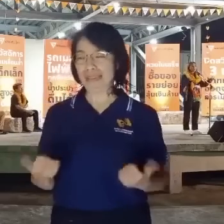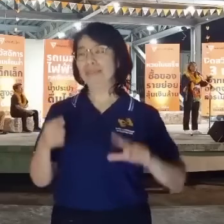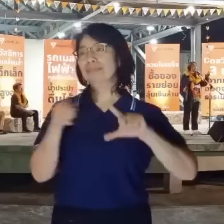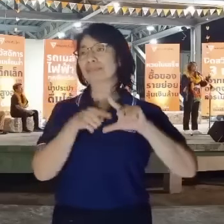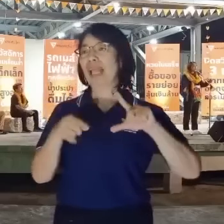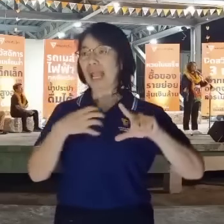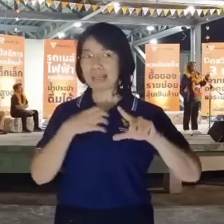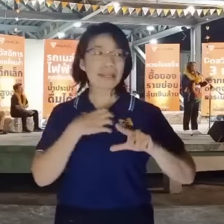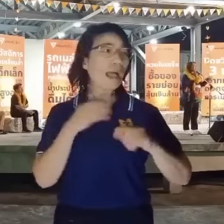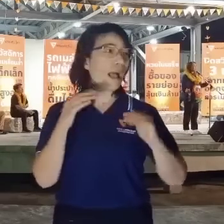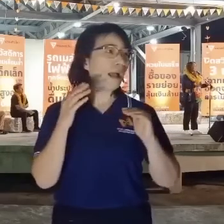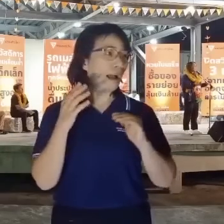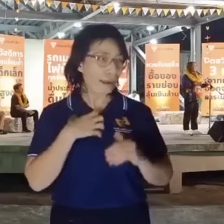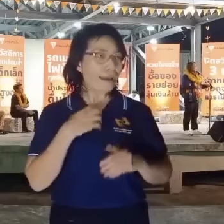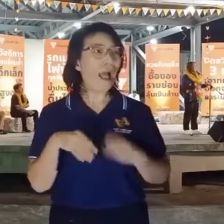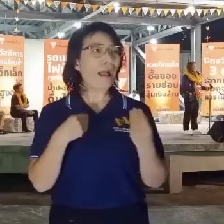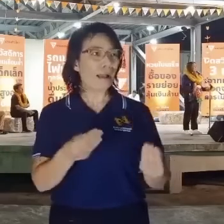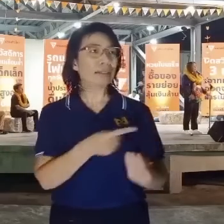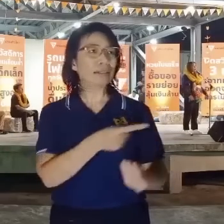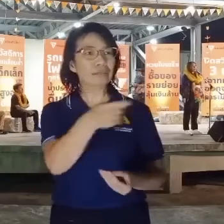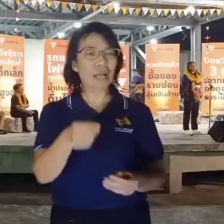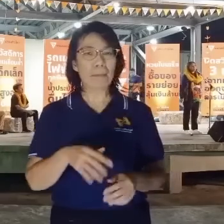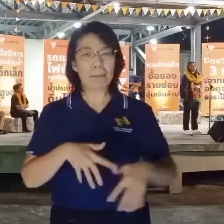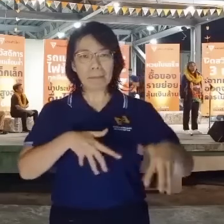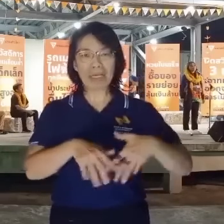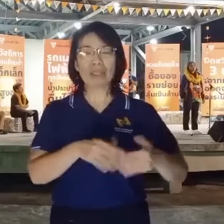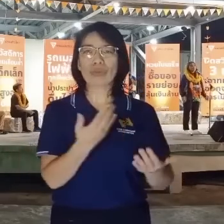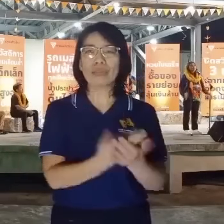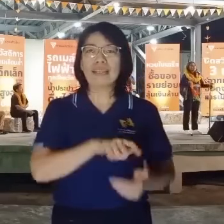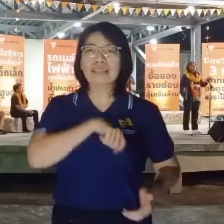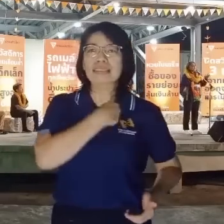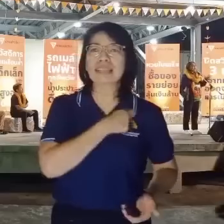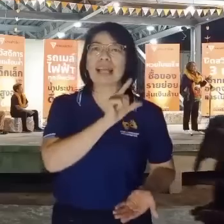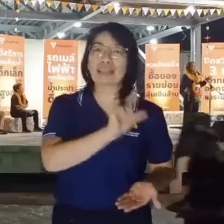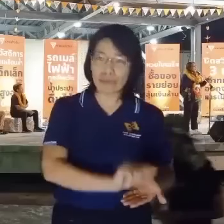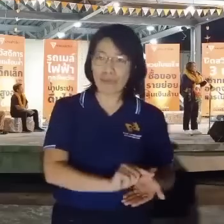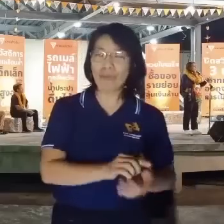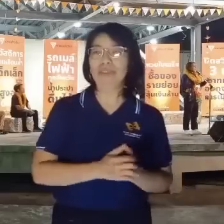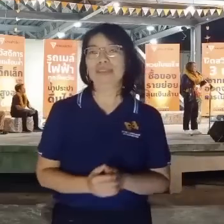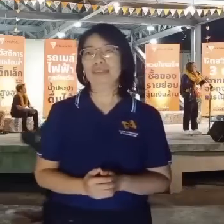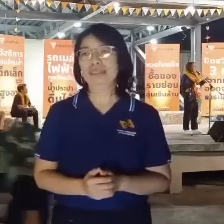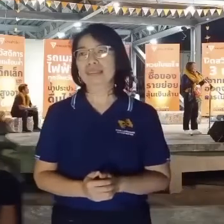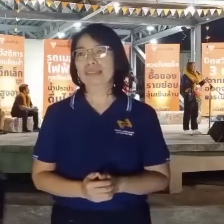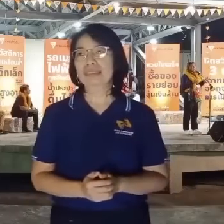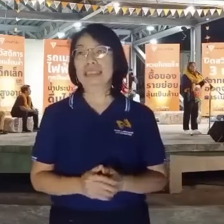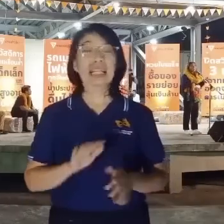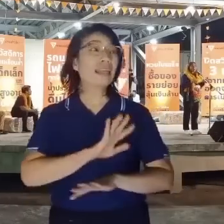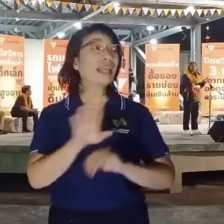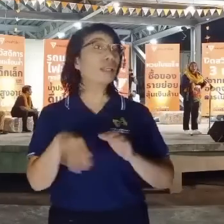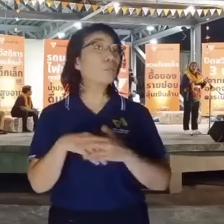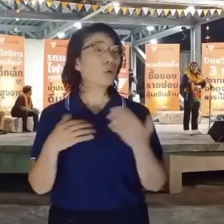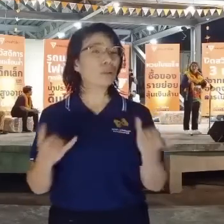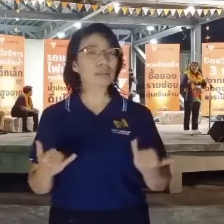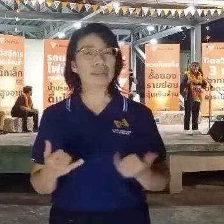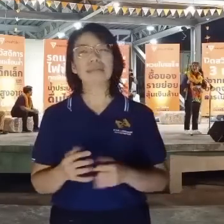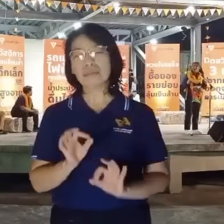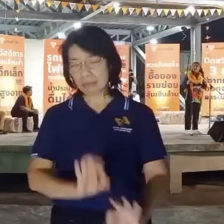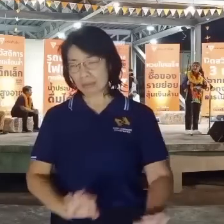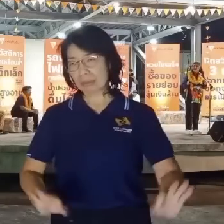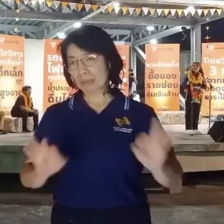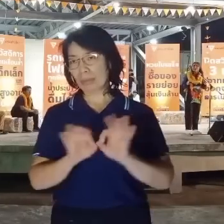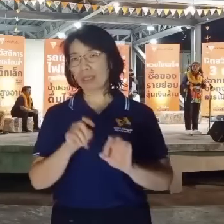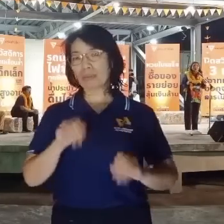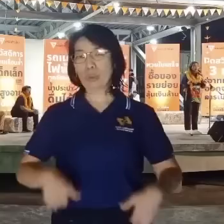ต้องการที่จะลดรายจ่ายให้กับประชาชนอีกแต่ทั้งหมดนี้จะไม่ใช่ปากท้องที่ยั่ง